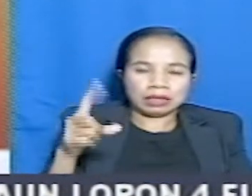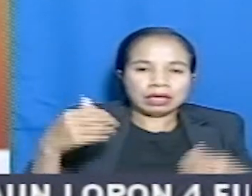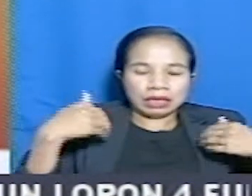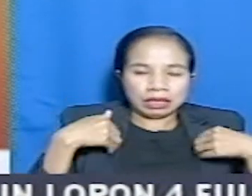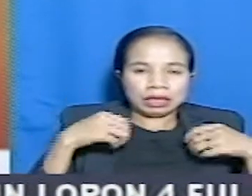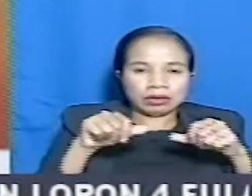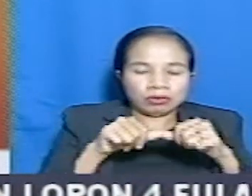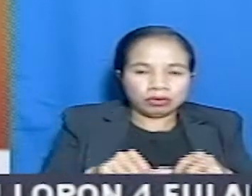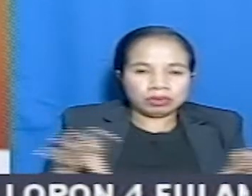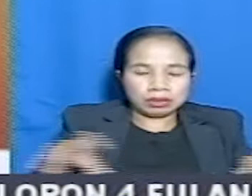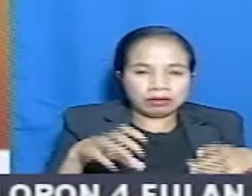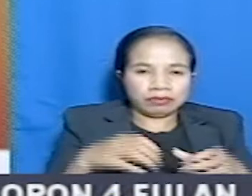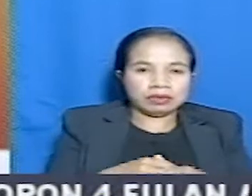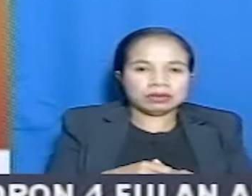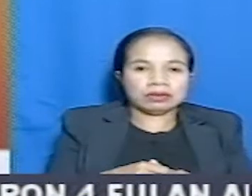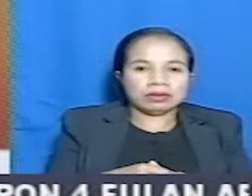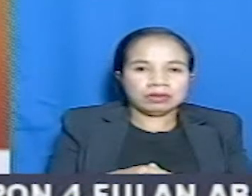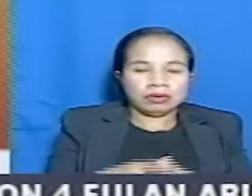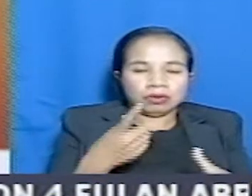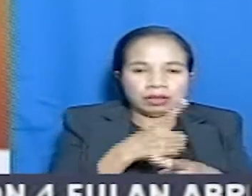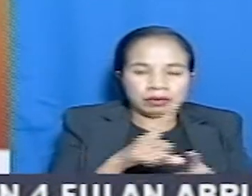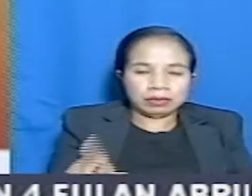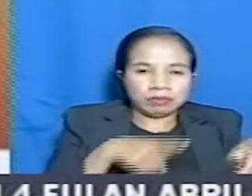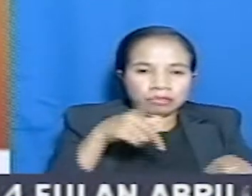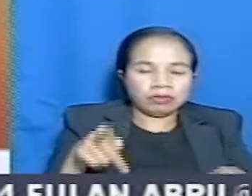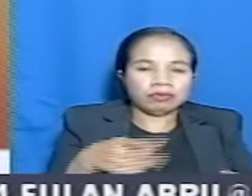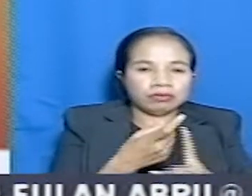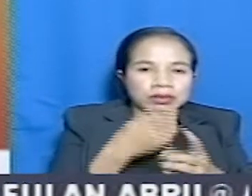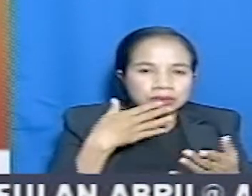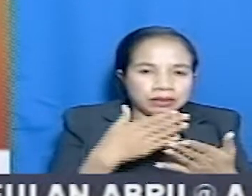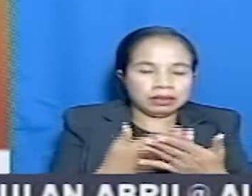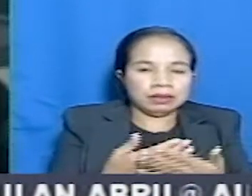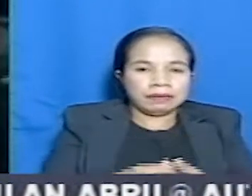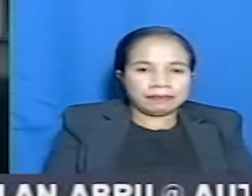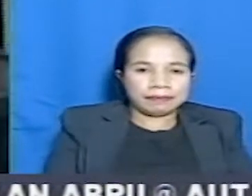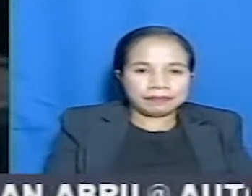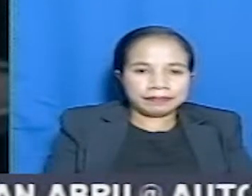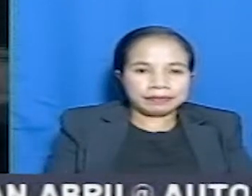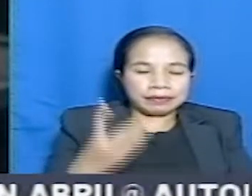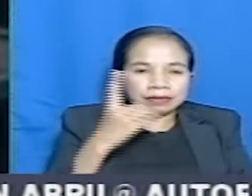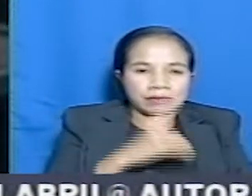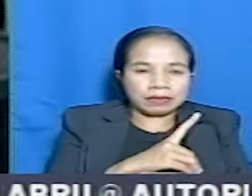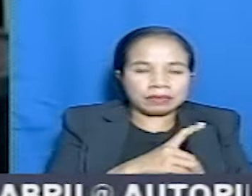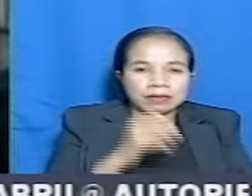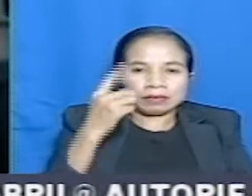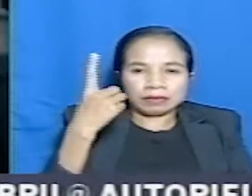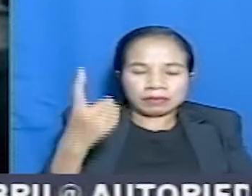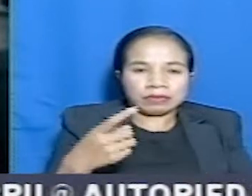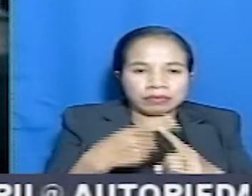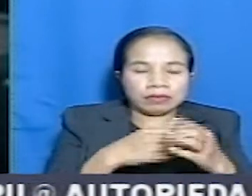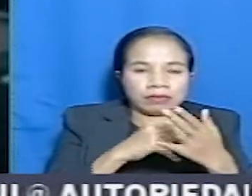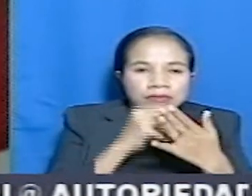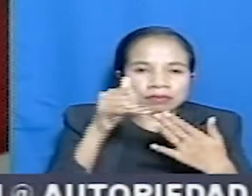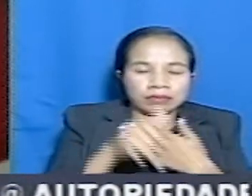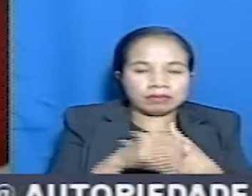continua nia comitmentu nomos ideologia hori liberta povo Hosequia. Ihe loron sa nulu resinida fulan